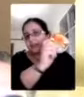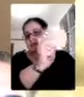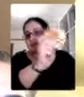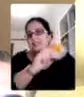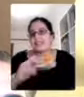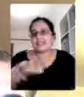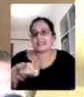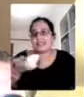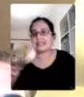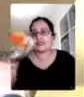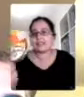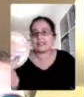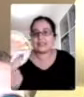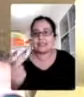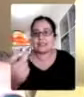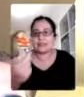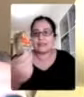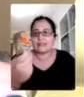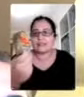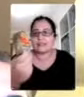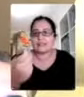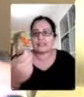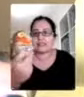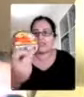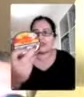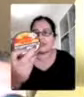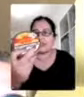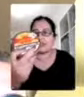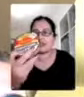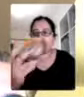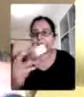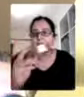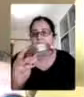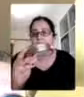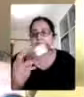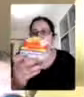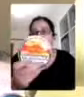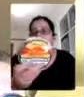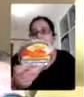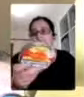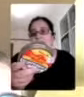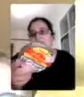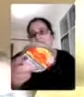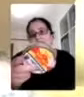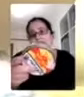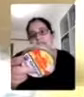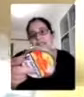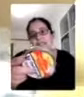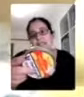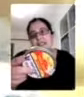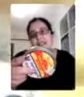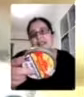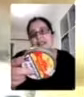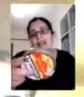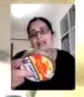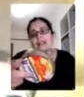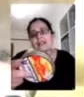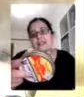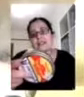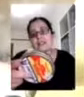acımtıraklık var. Amerika'dakiler şikayet ediyorlardı ya devamlı buraya farklı bir şey gönderiliyor diye. Bildiğiniz Amerika'daki